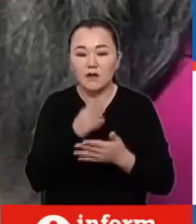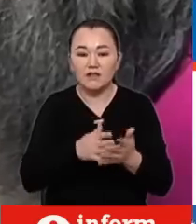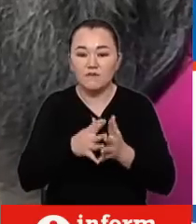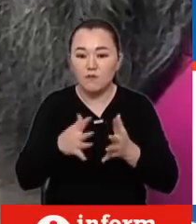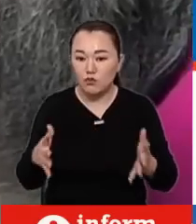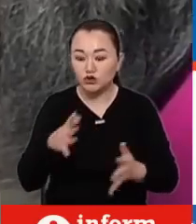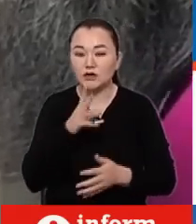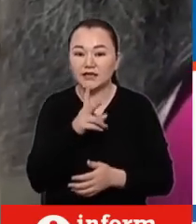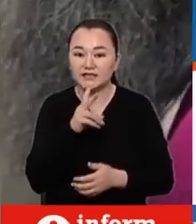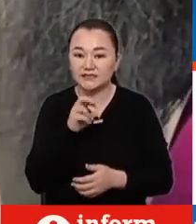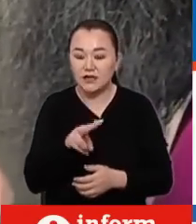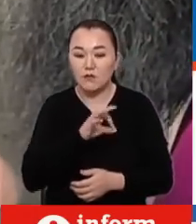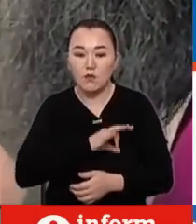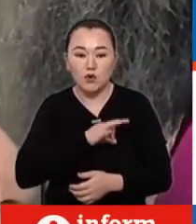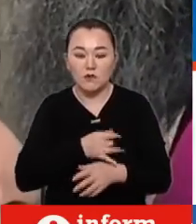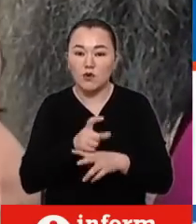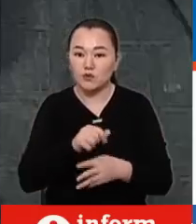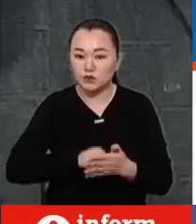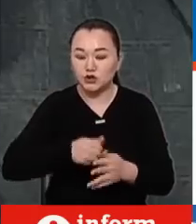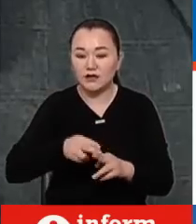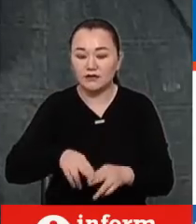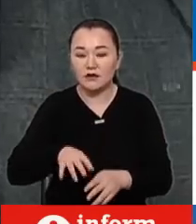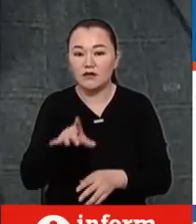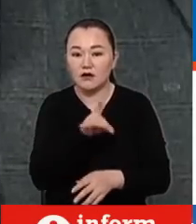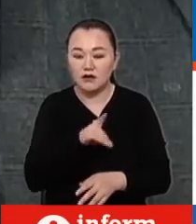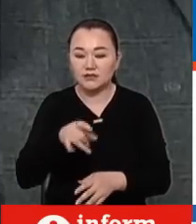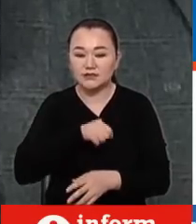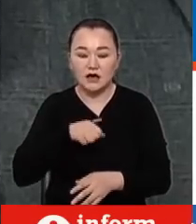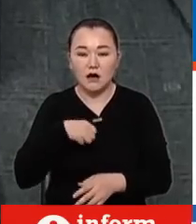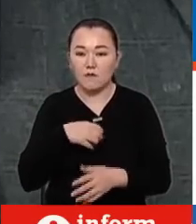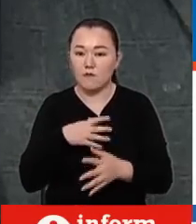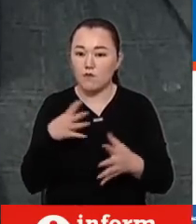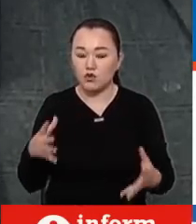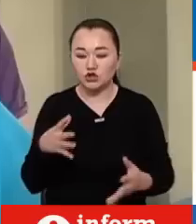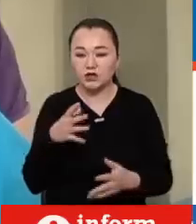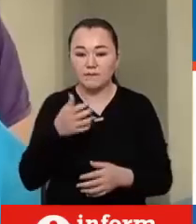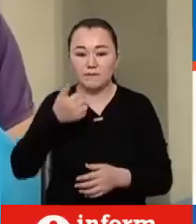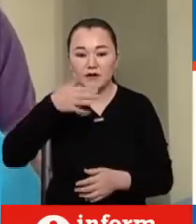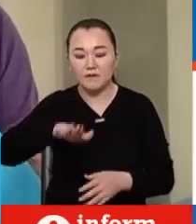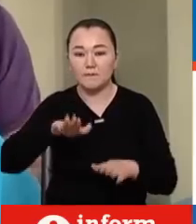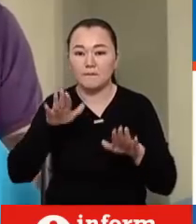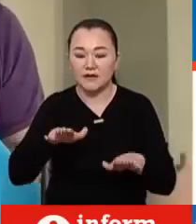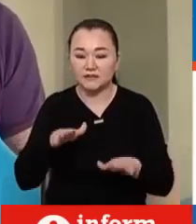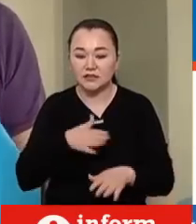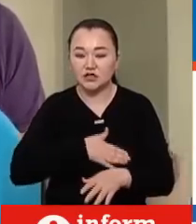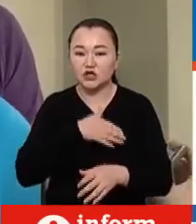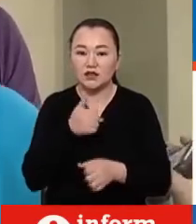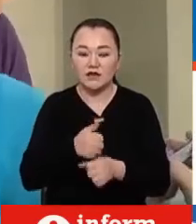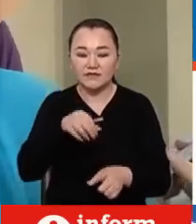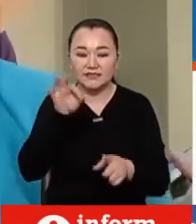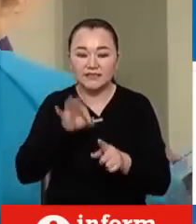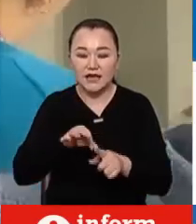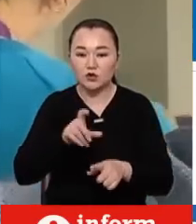KSL қызметін қолданады екен. Сол себепті бұл өңір компанияның лидер тұтынушылары қатарында. Біздің басты